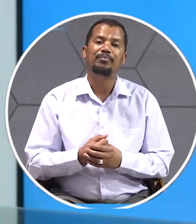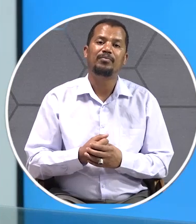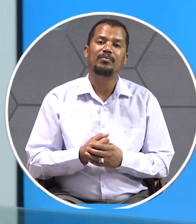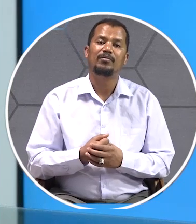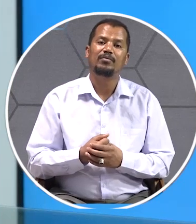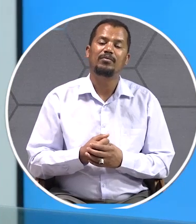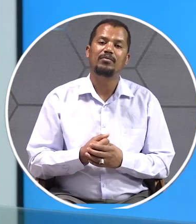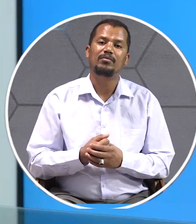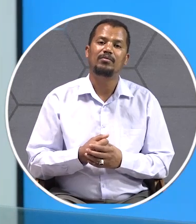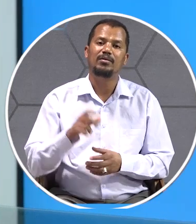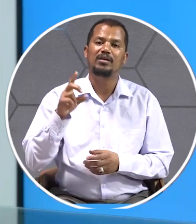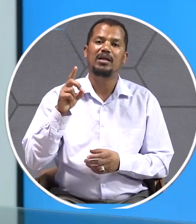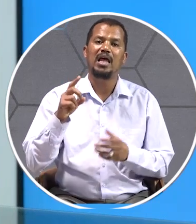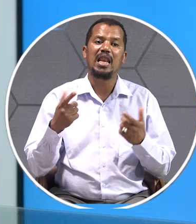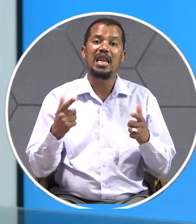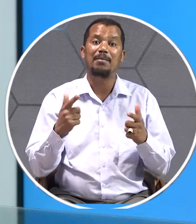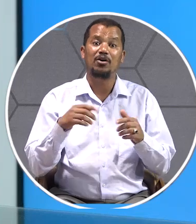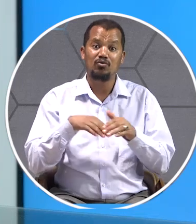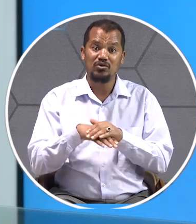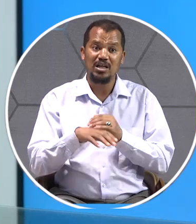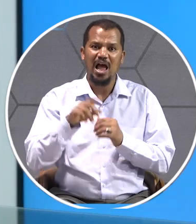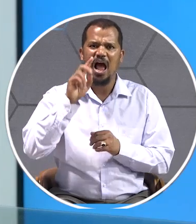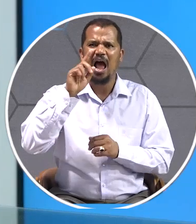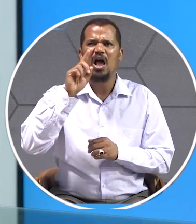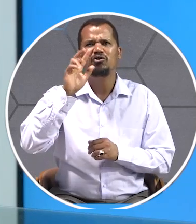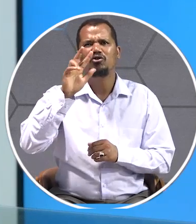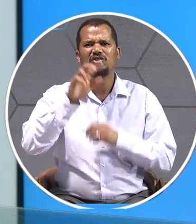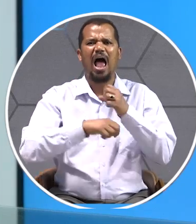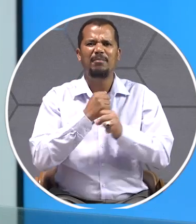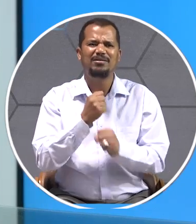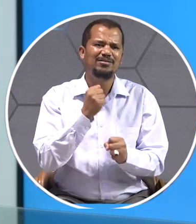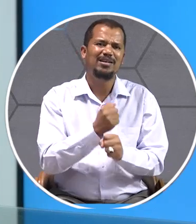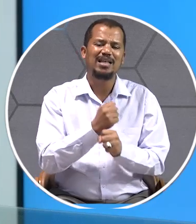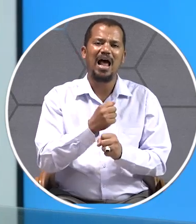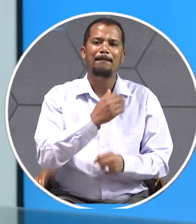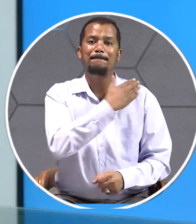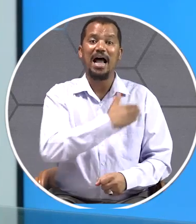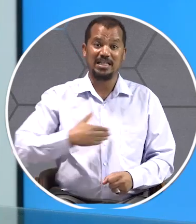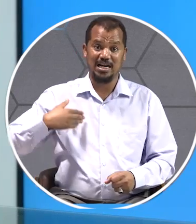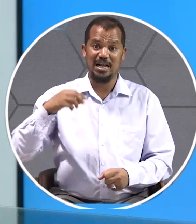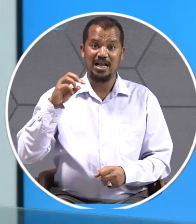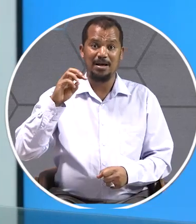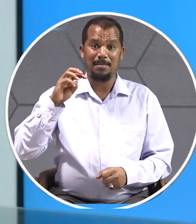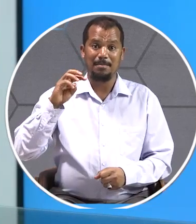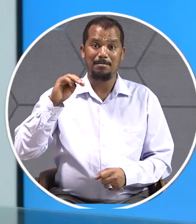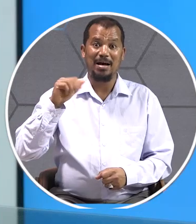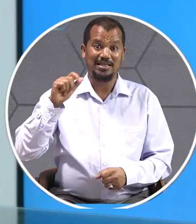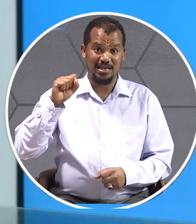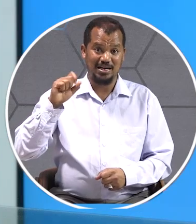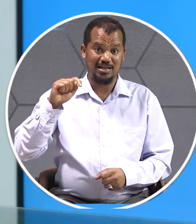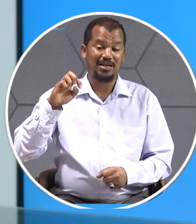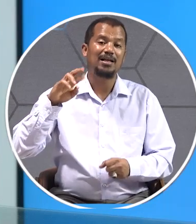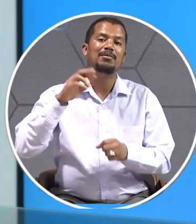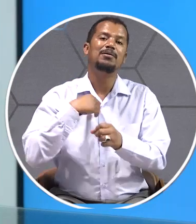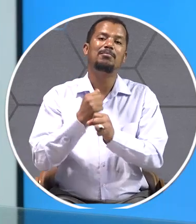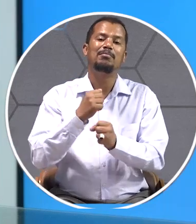የዚያ ላይብራሪ ውስጥ አንድ 3 አመት እንደሰራው ማስተርስ መማር ችል ነበር